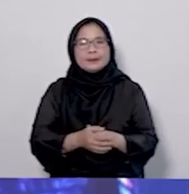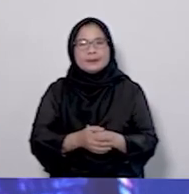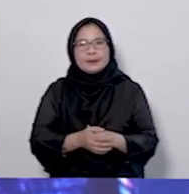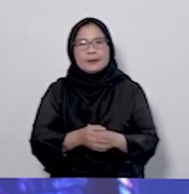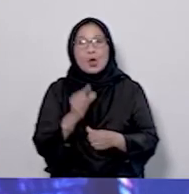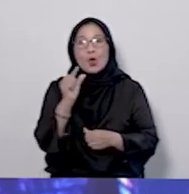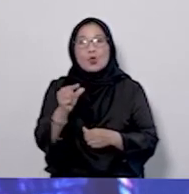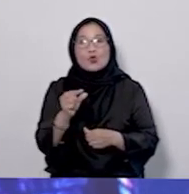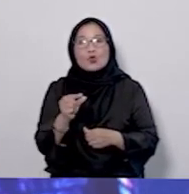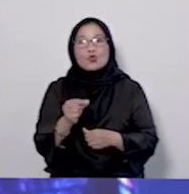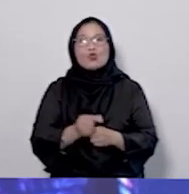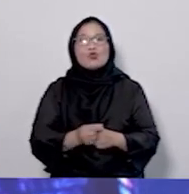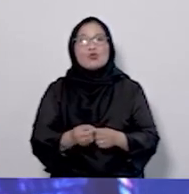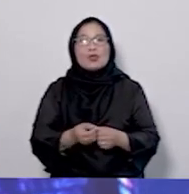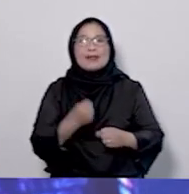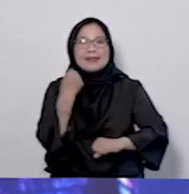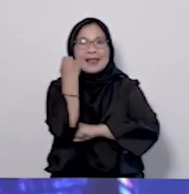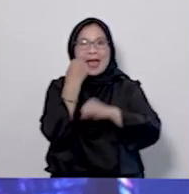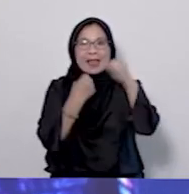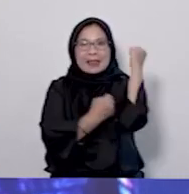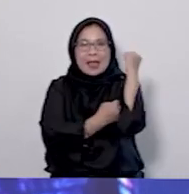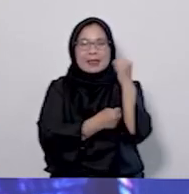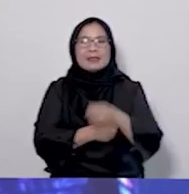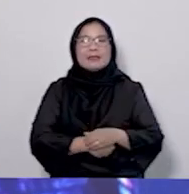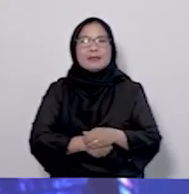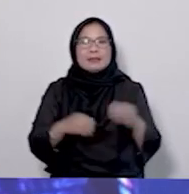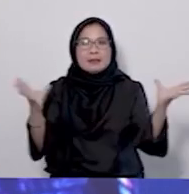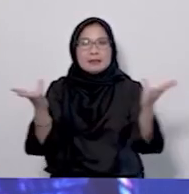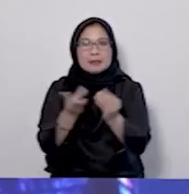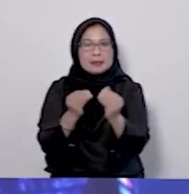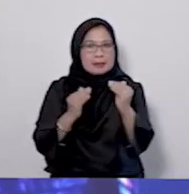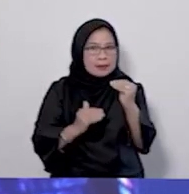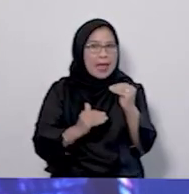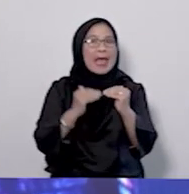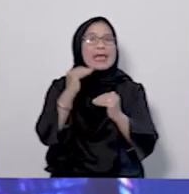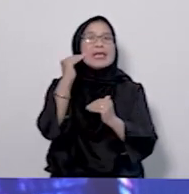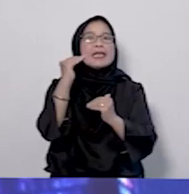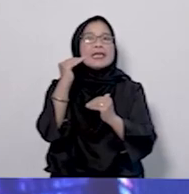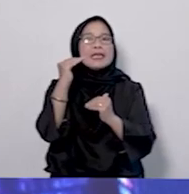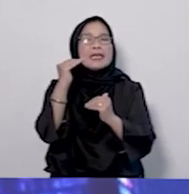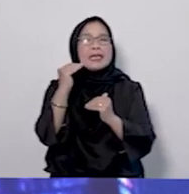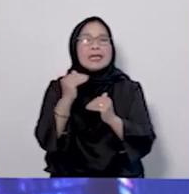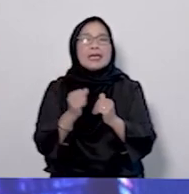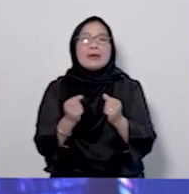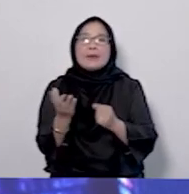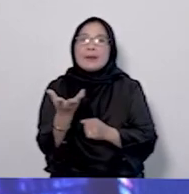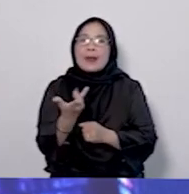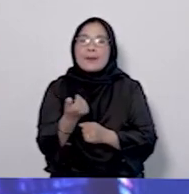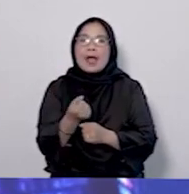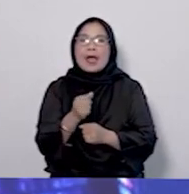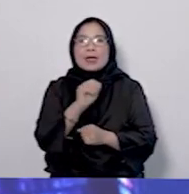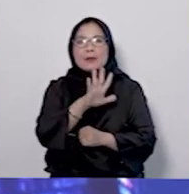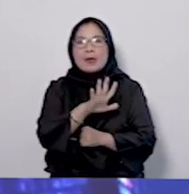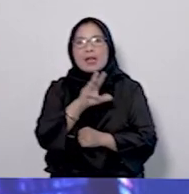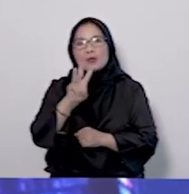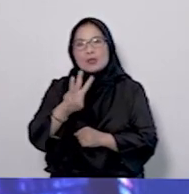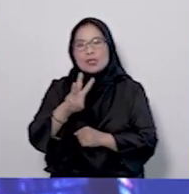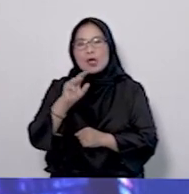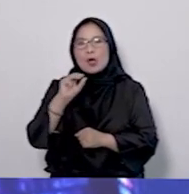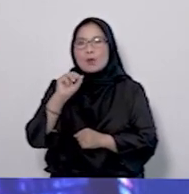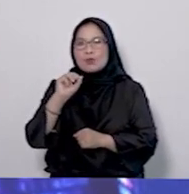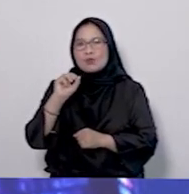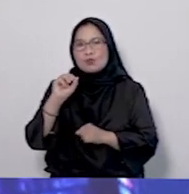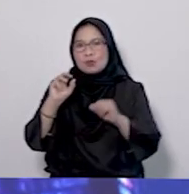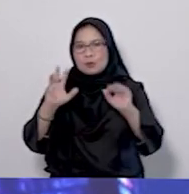untuk tren kejahatan secara kuantitas mengalami kenaikan sebanyak 539